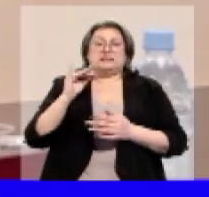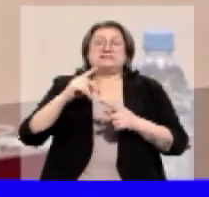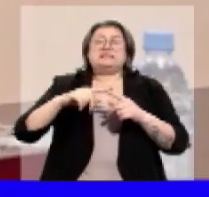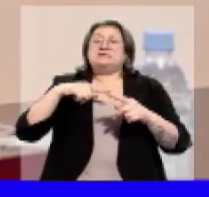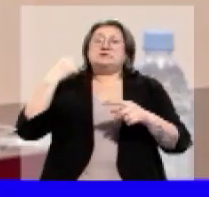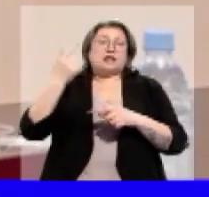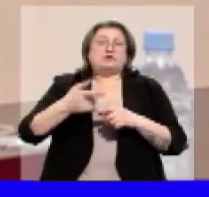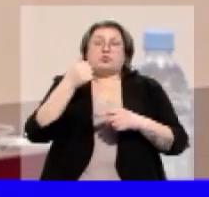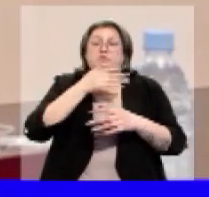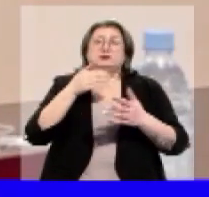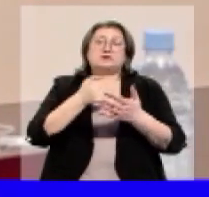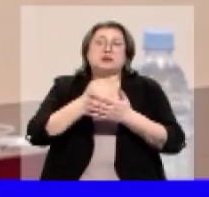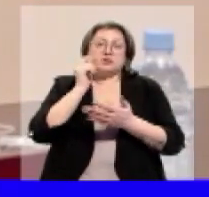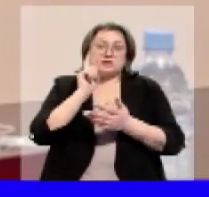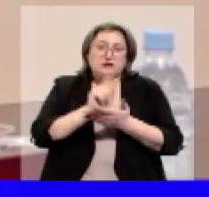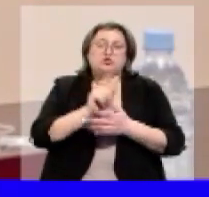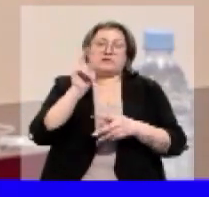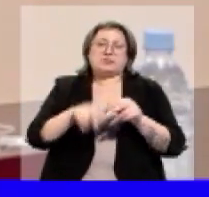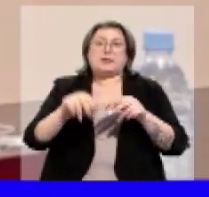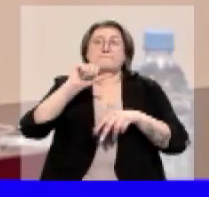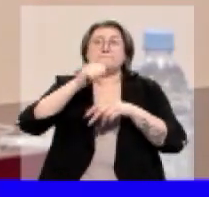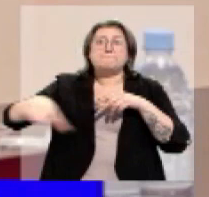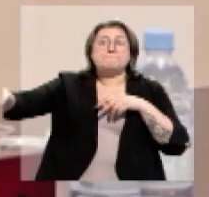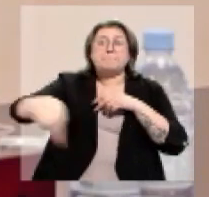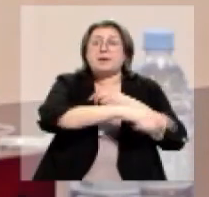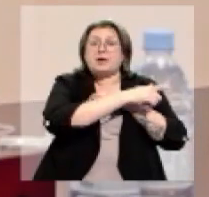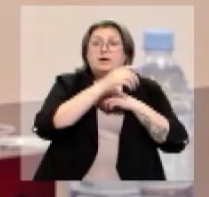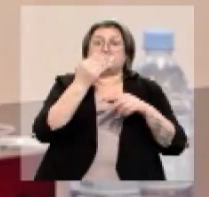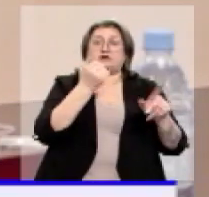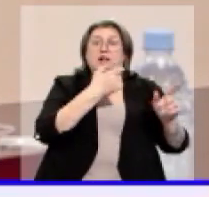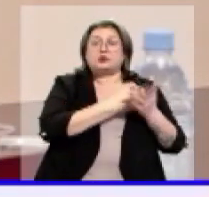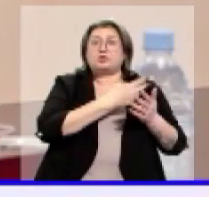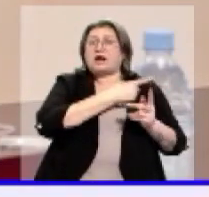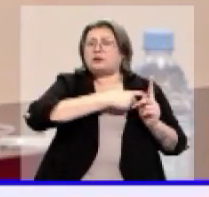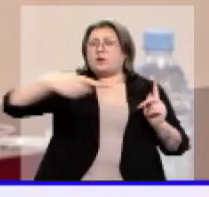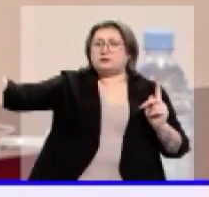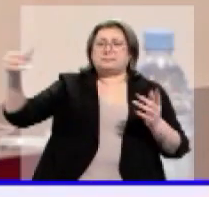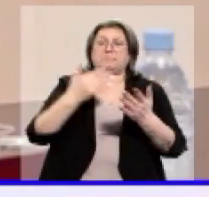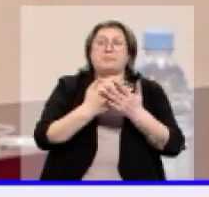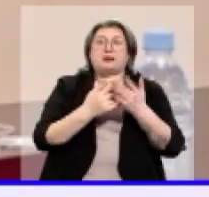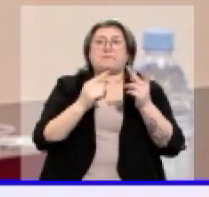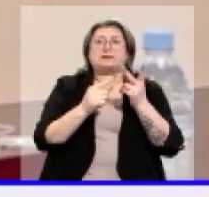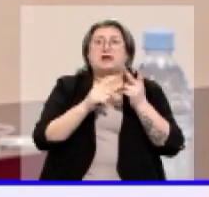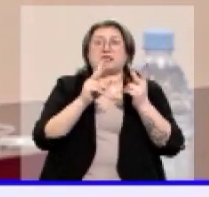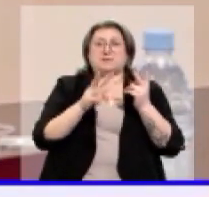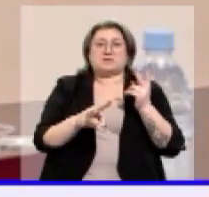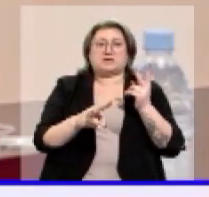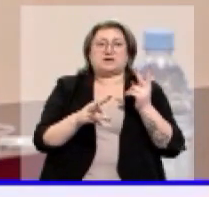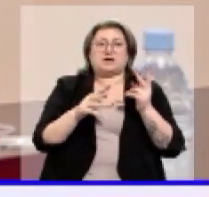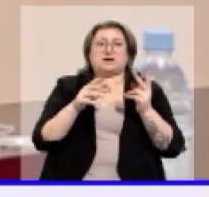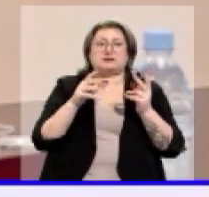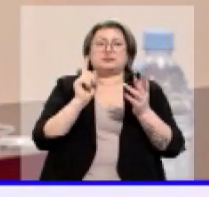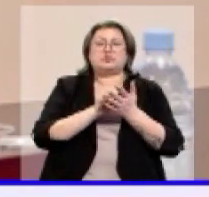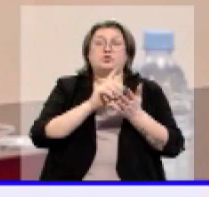год, мы должны завершить эту работу полностью. Береговая зона должна быть от Шагала до триатлона, это примерно 1,5 километра, это где-то